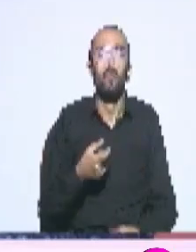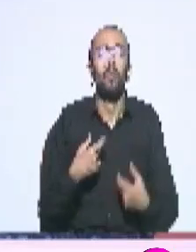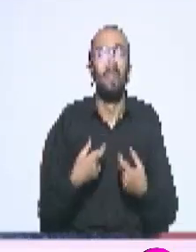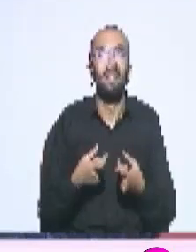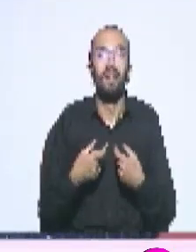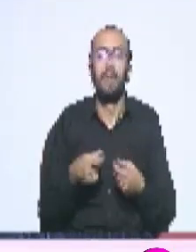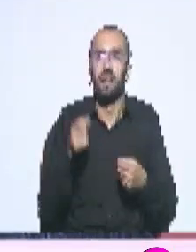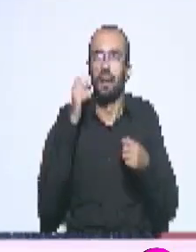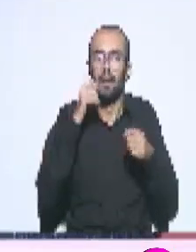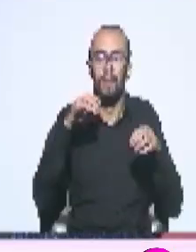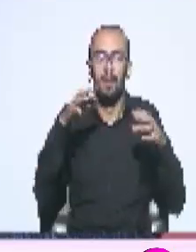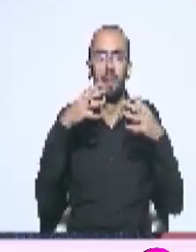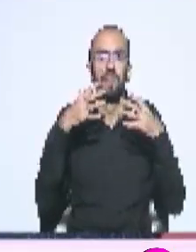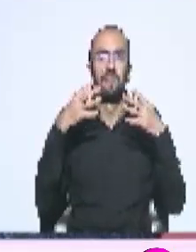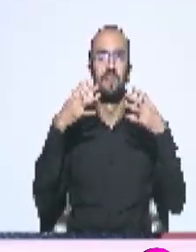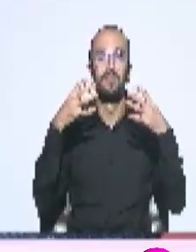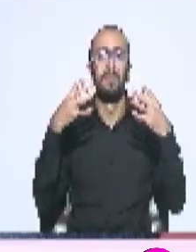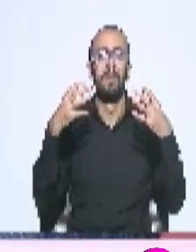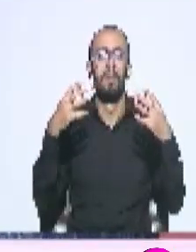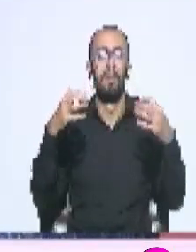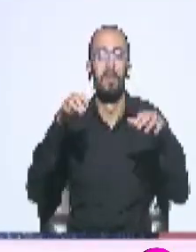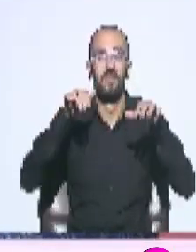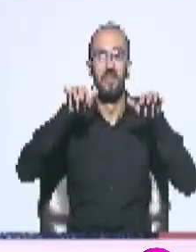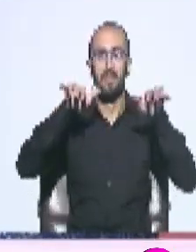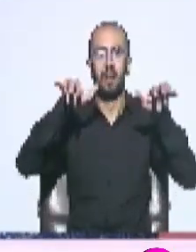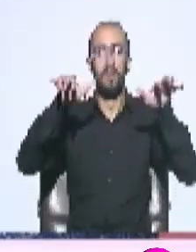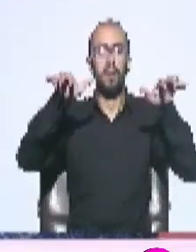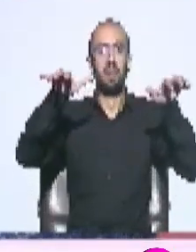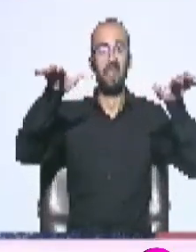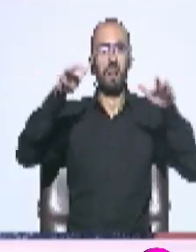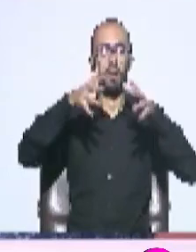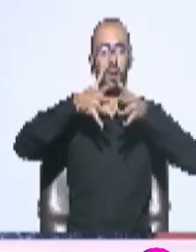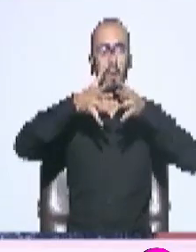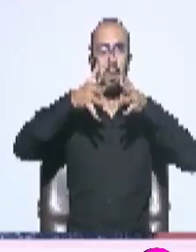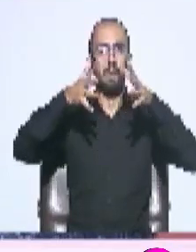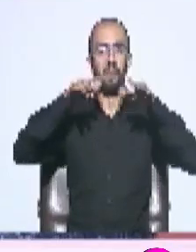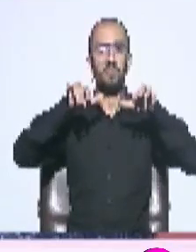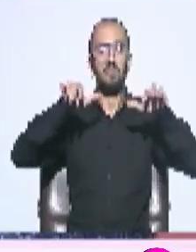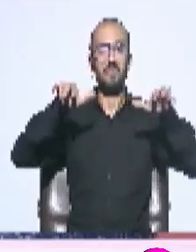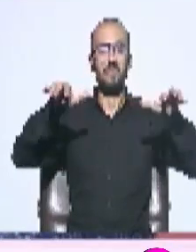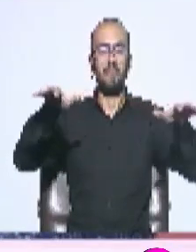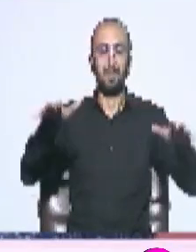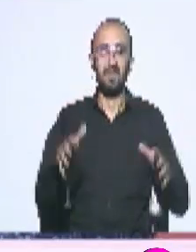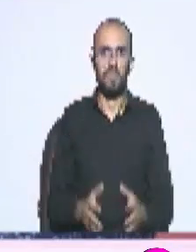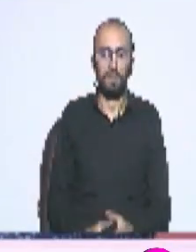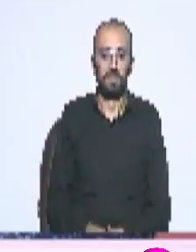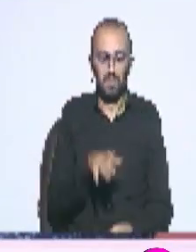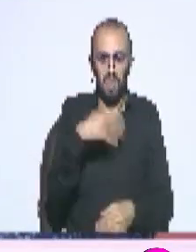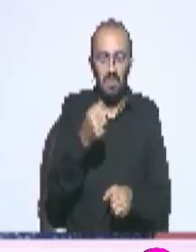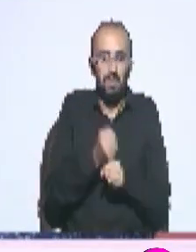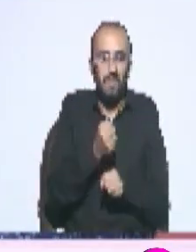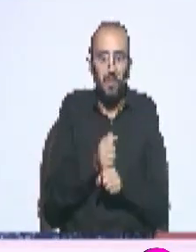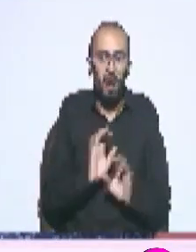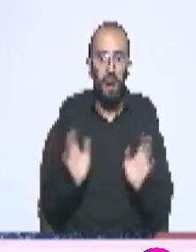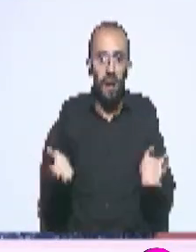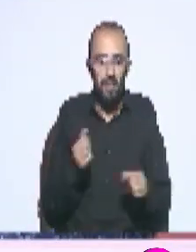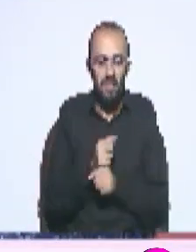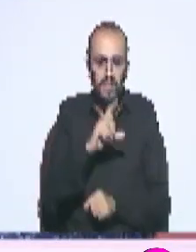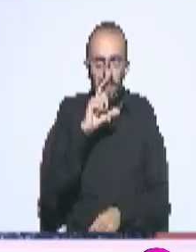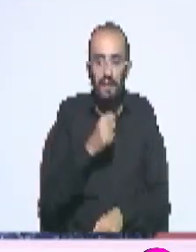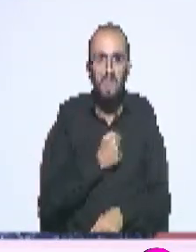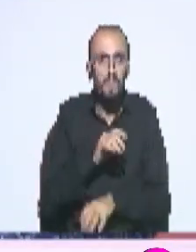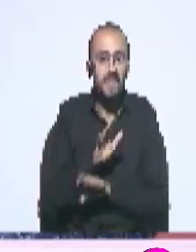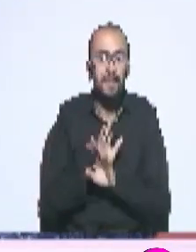تاثر في اللي حواليك الدايره القريبه الدايره الاكبر الدايره الاكبر تبتدي تشوف تاثير وانت ما عملتش اي حاجه غير ان انت طورت